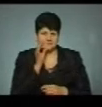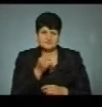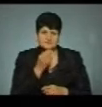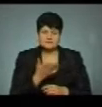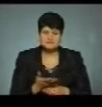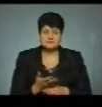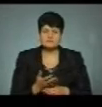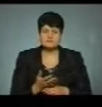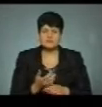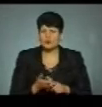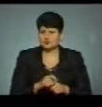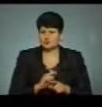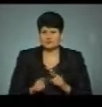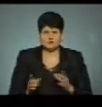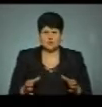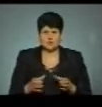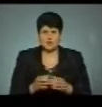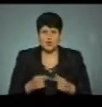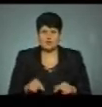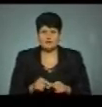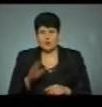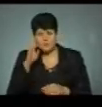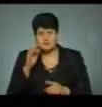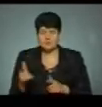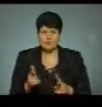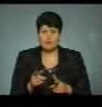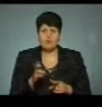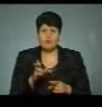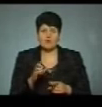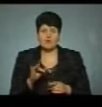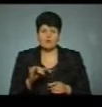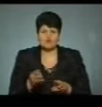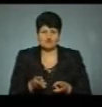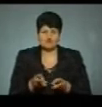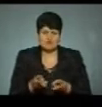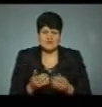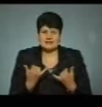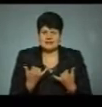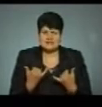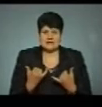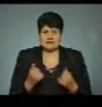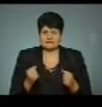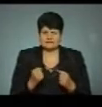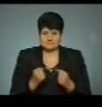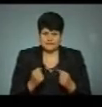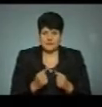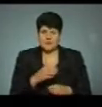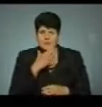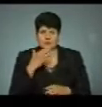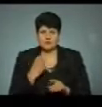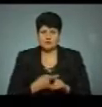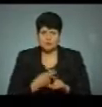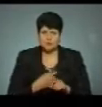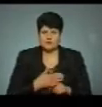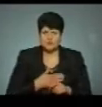скоро зорганізувалися. Хлопці підготовили і буржуйки на обігрівання, так як зараз зимній період. Багато бараболі